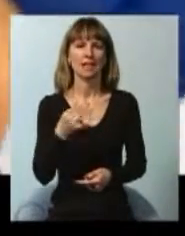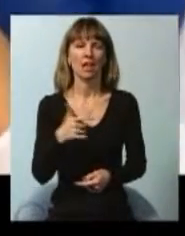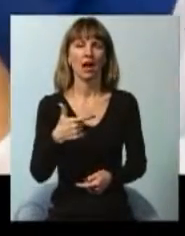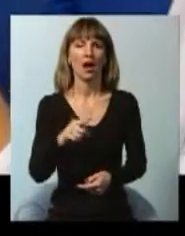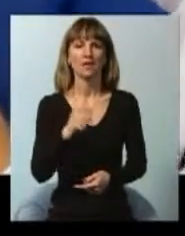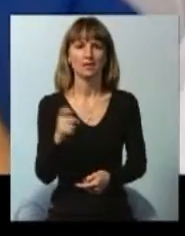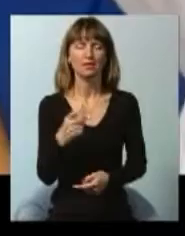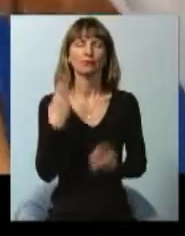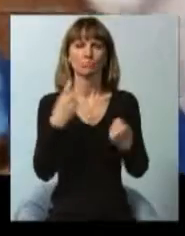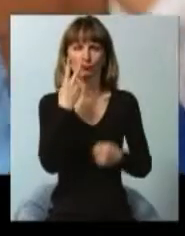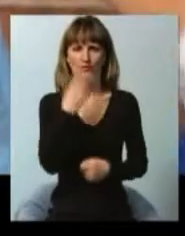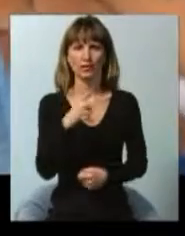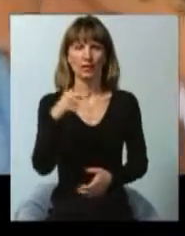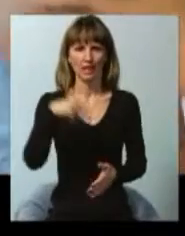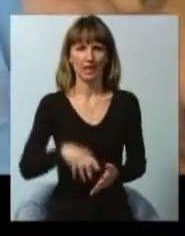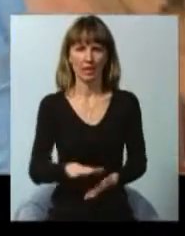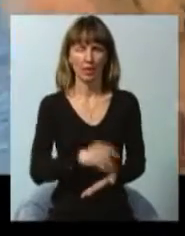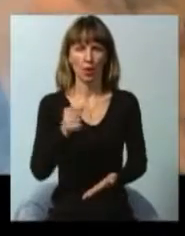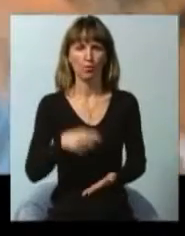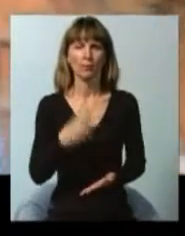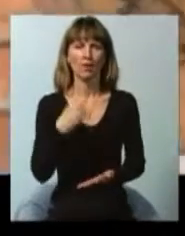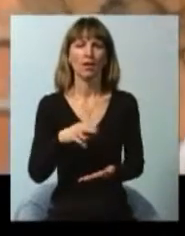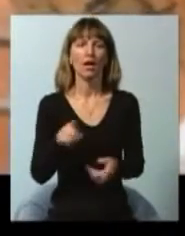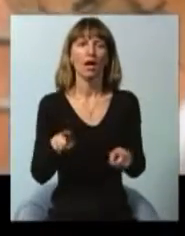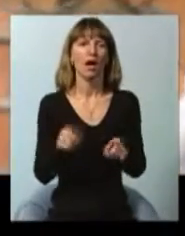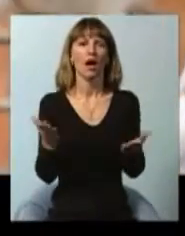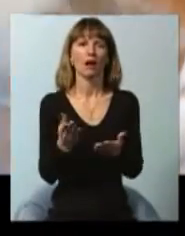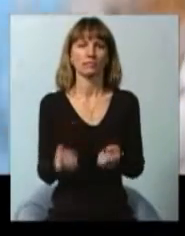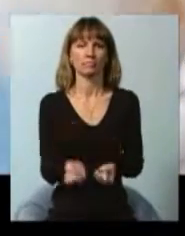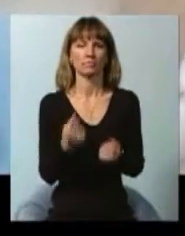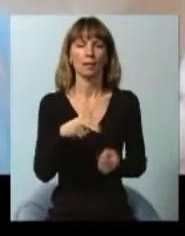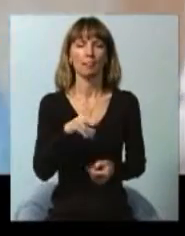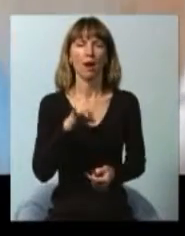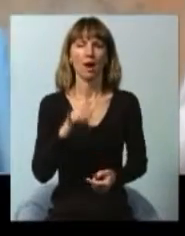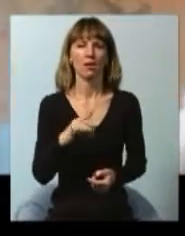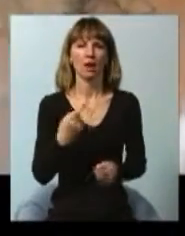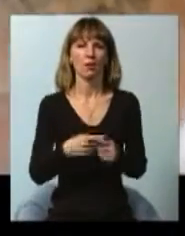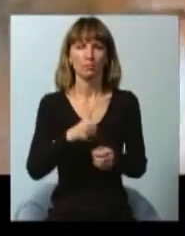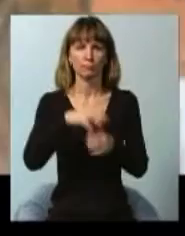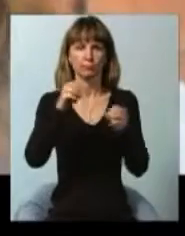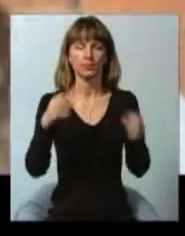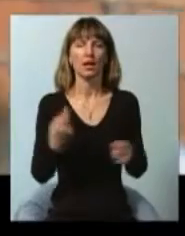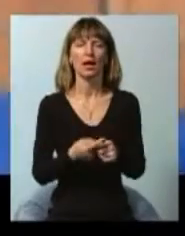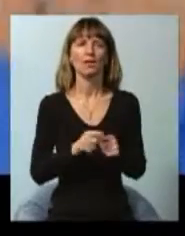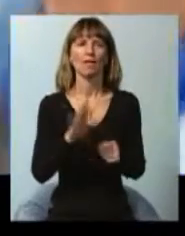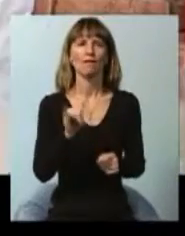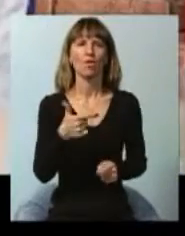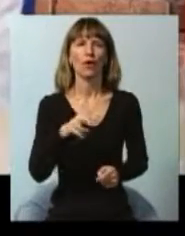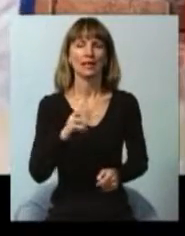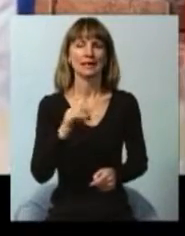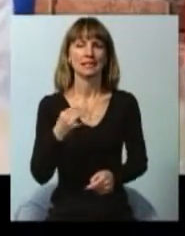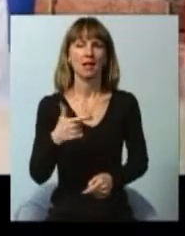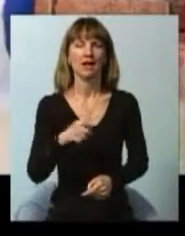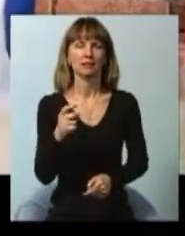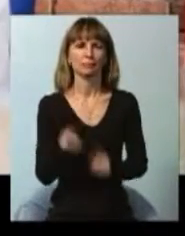тут, на дні цієї колби, як він випаровується. Оці от бульбашки, це і є вуглекислий газ, який